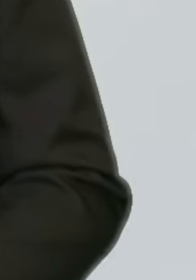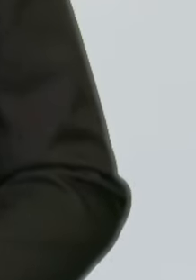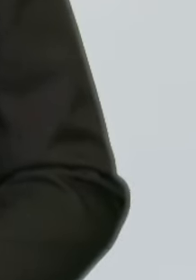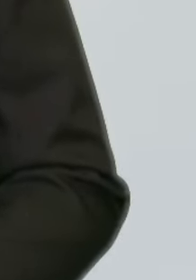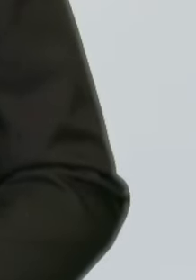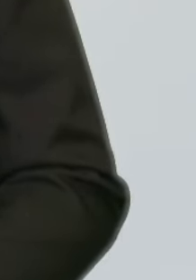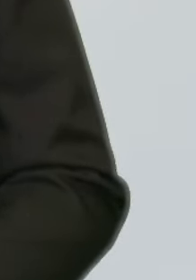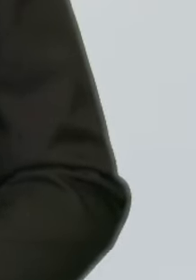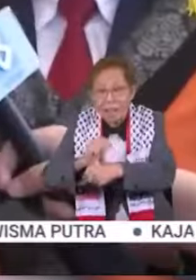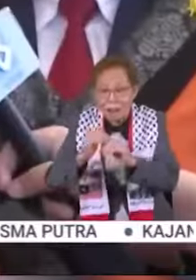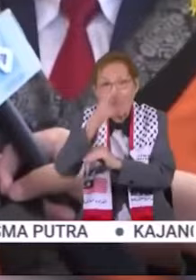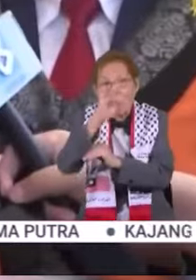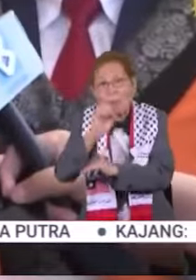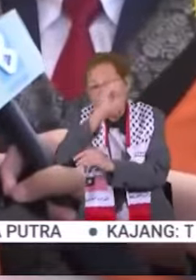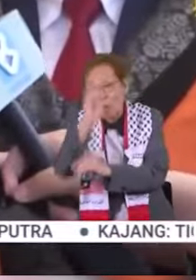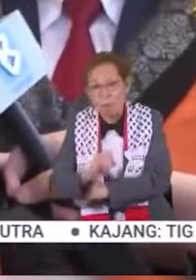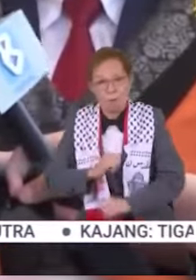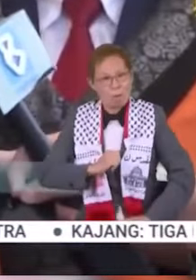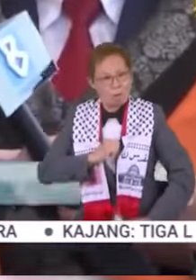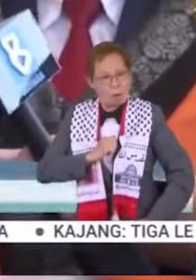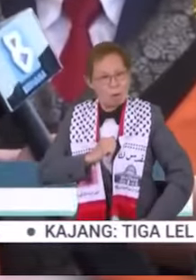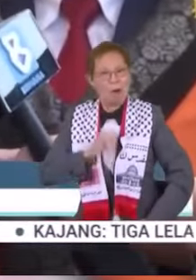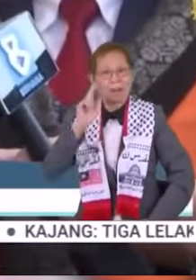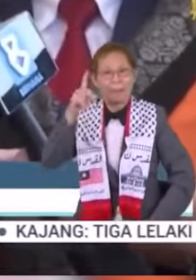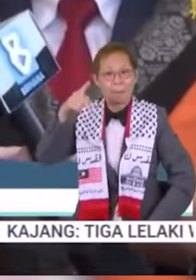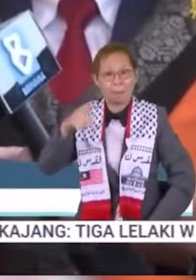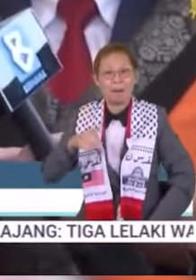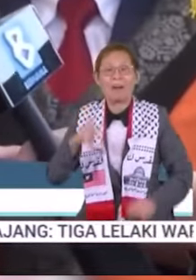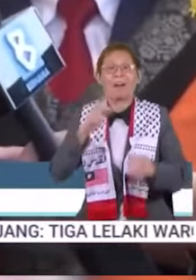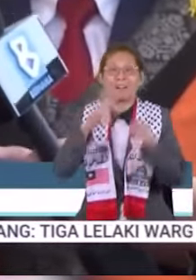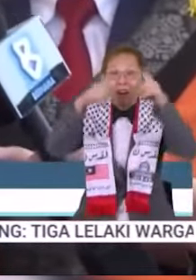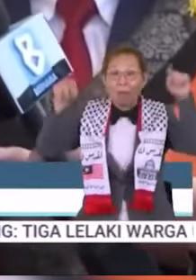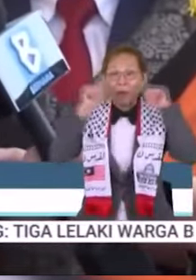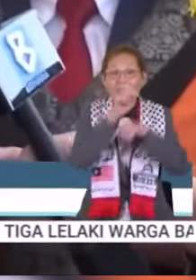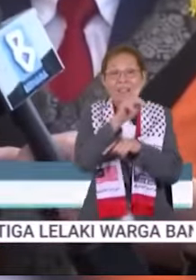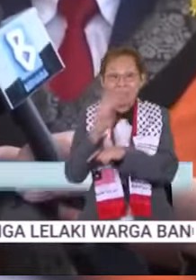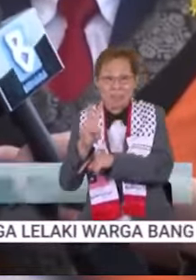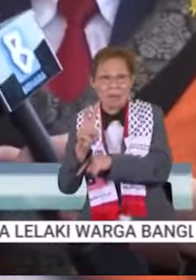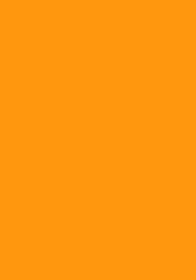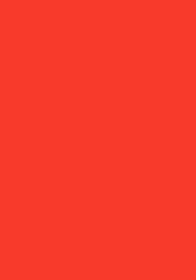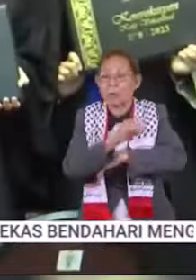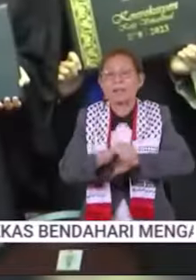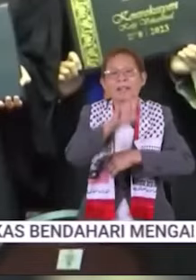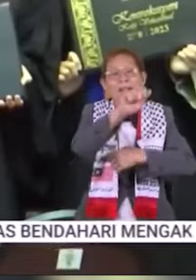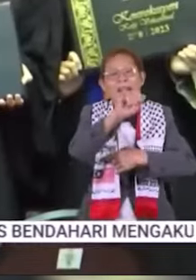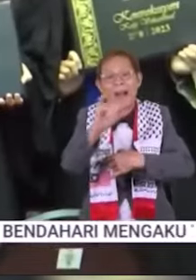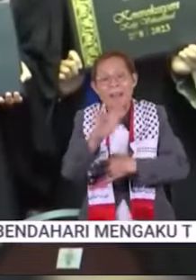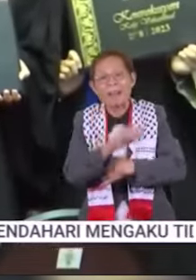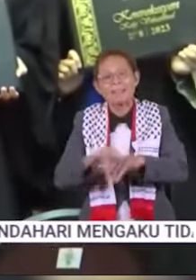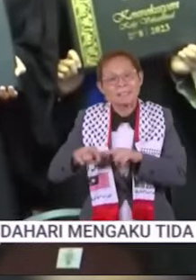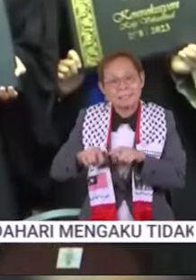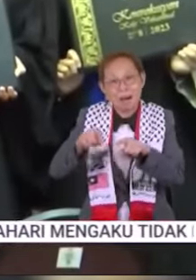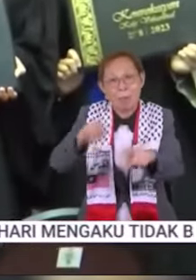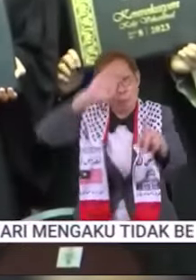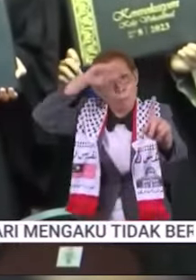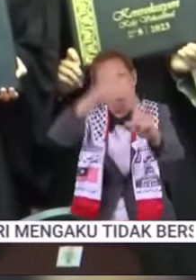berhormat fadlina sidq berkata lebih 70% daripadanya mendapat kerja sebelum konvokes kebanggaan kementerianikan